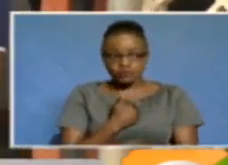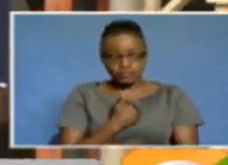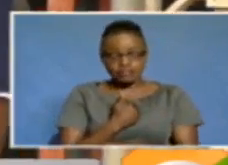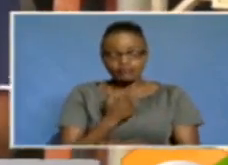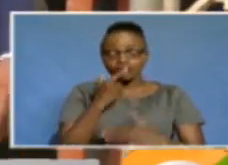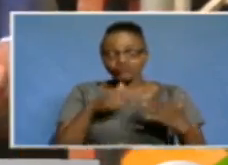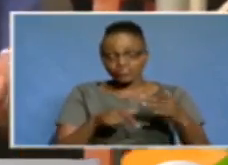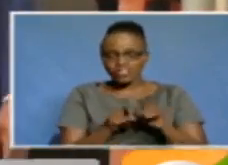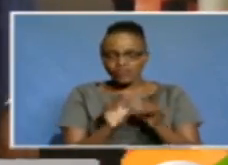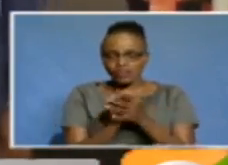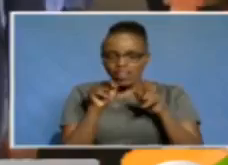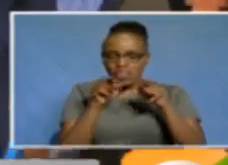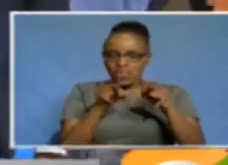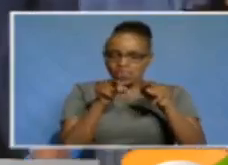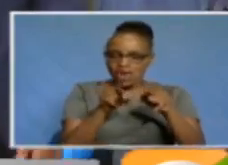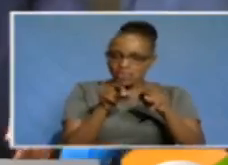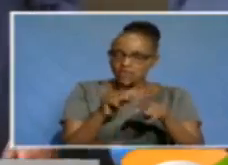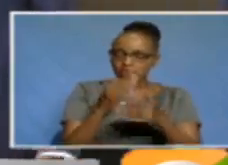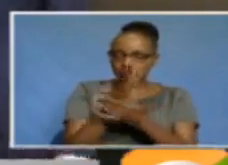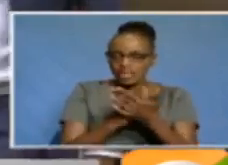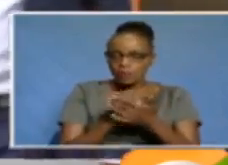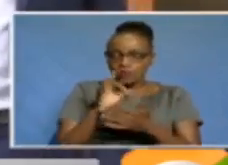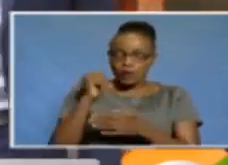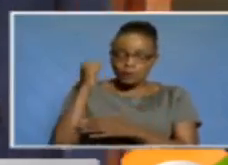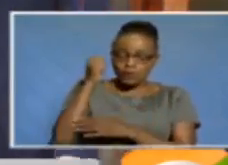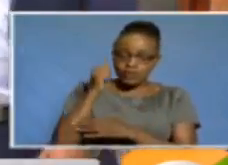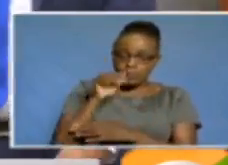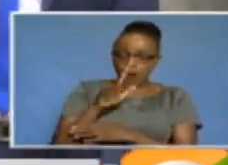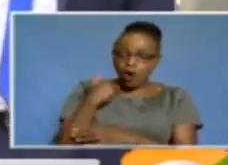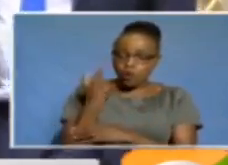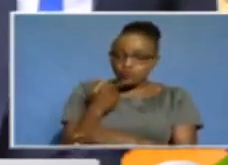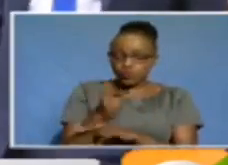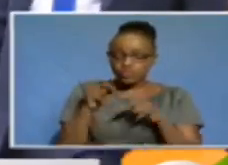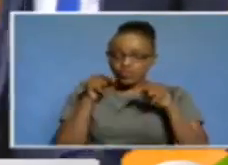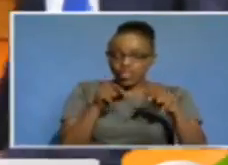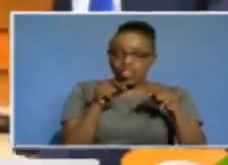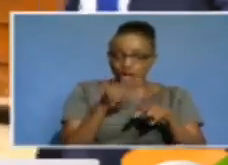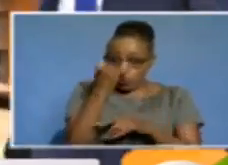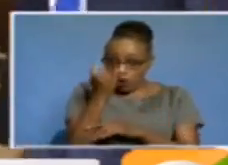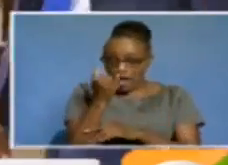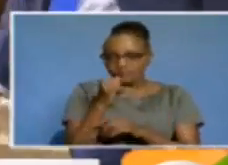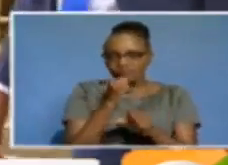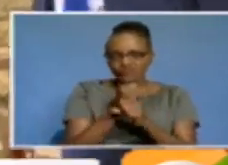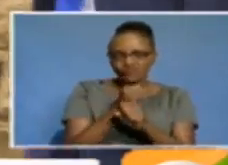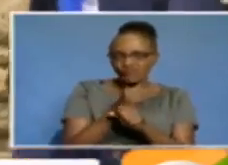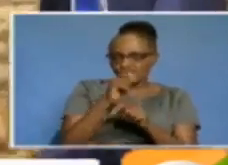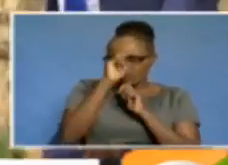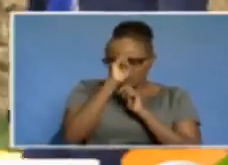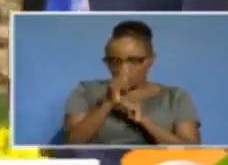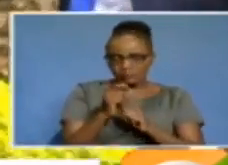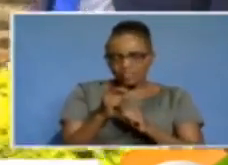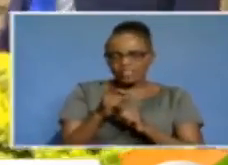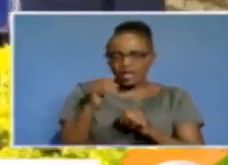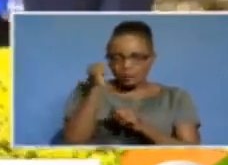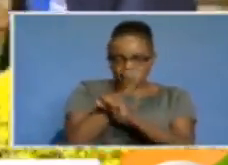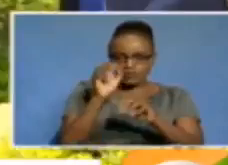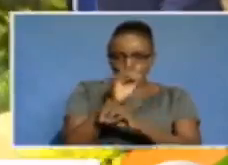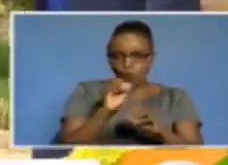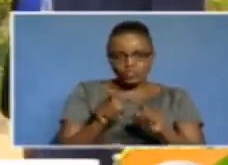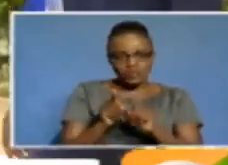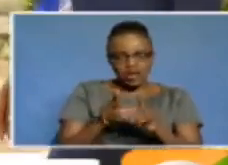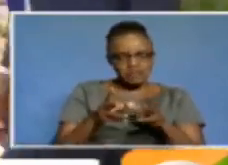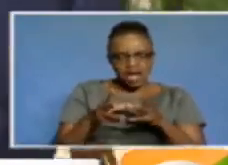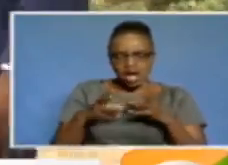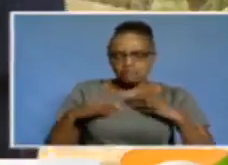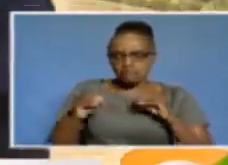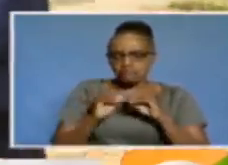huku akielekezewa cheche kali na baadhi ya wanasiasa wenzake wanaomshutumu kwa kumkosea rais heshima. Aidha, Kuria amekanusha madai ya